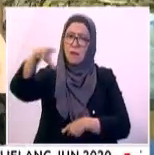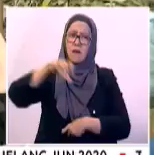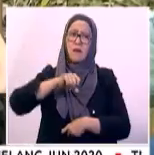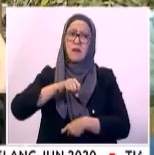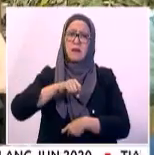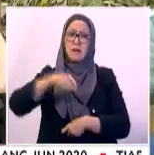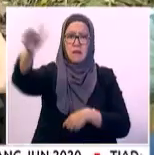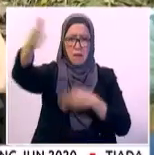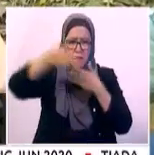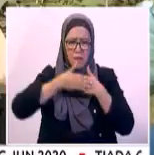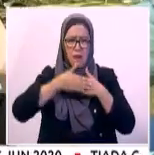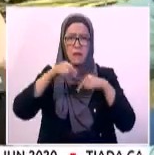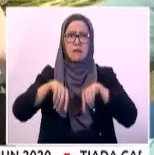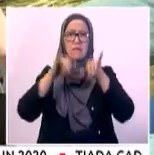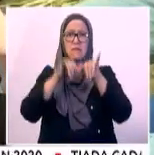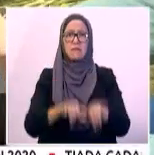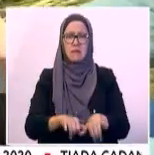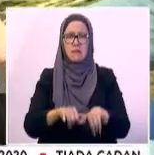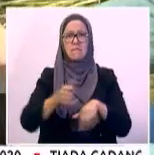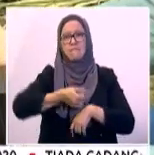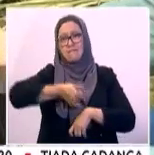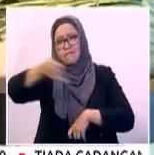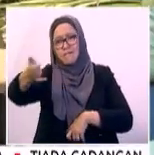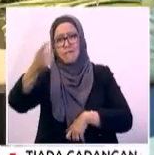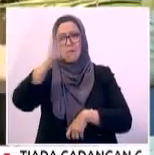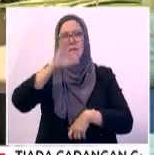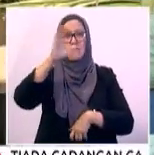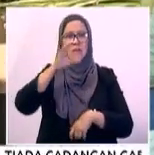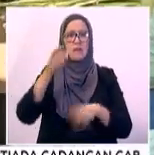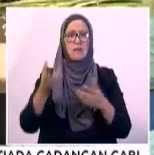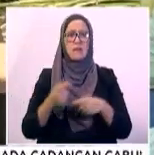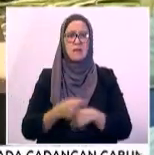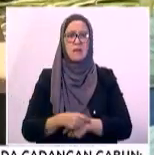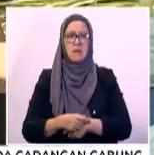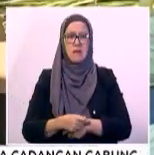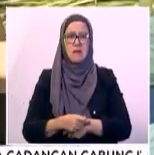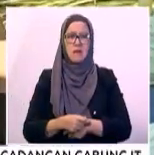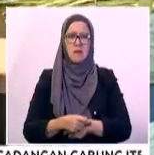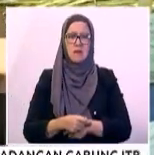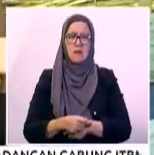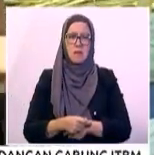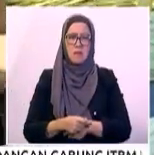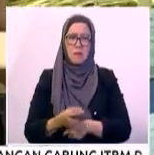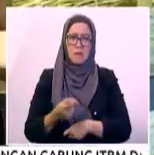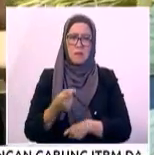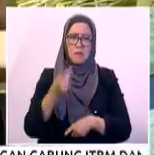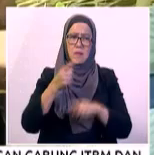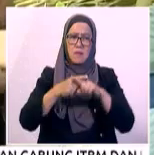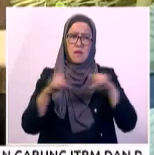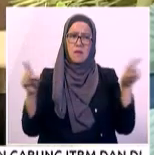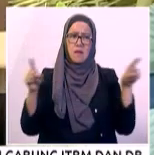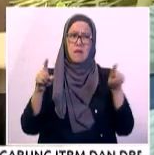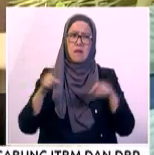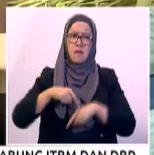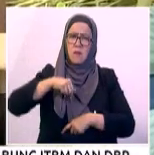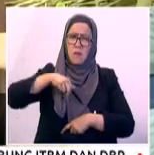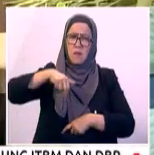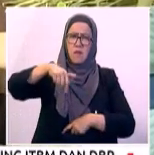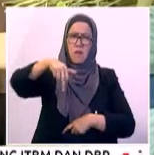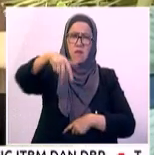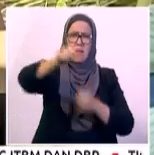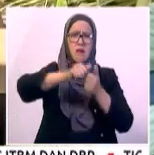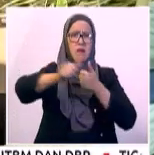pergi balik macam tu sajalah. Lepas tu dah tempat jauh, tempat dekat. Tapi nak berjalan tempat jauh tak laju